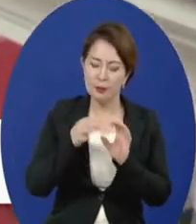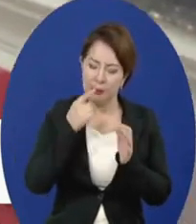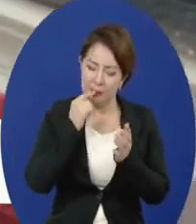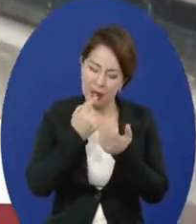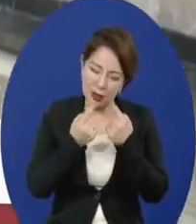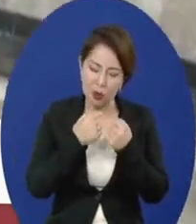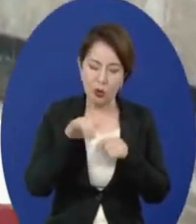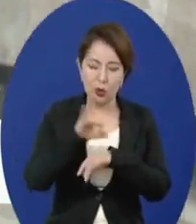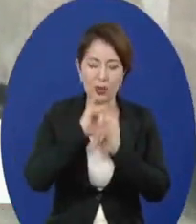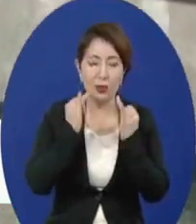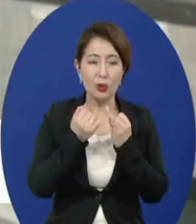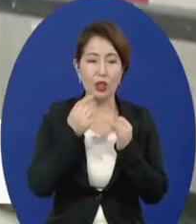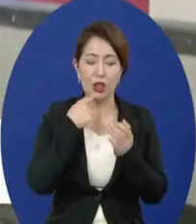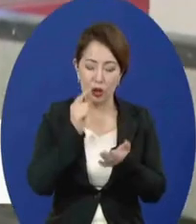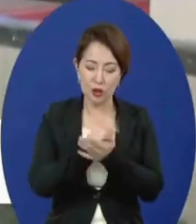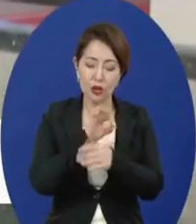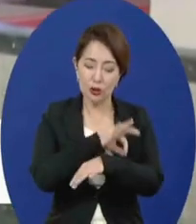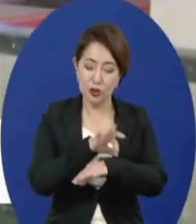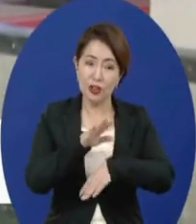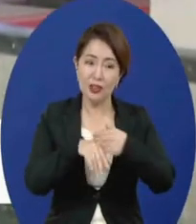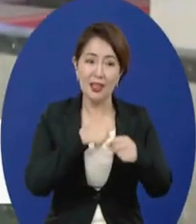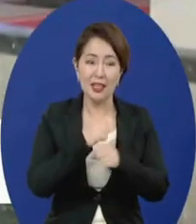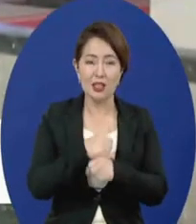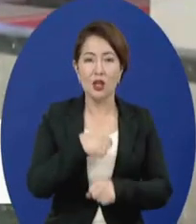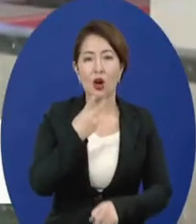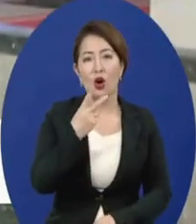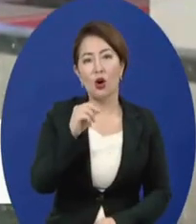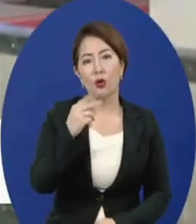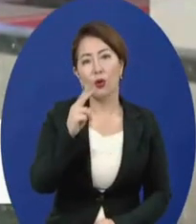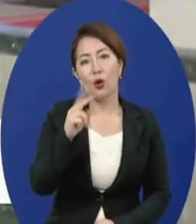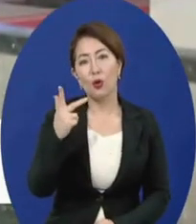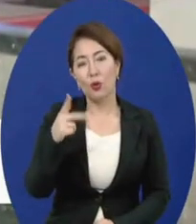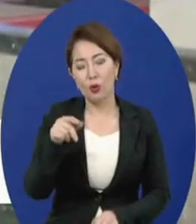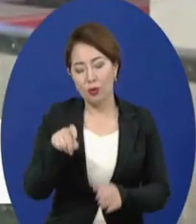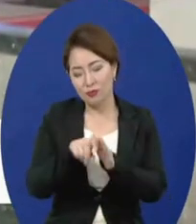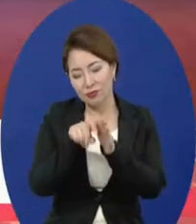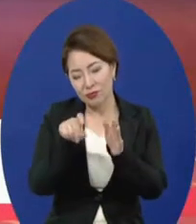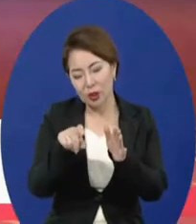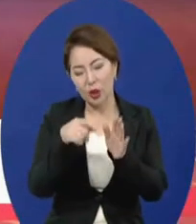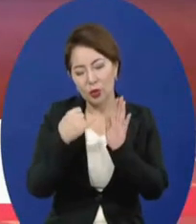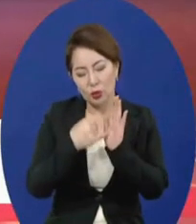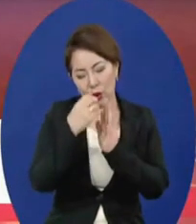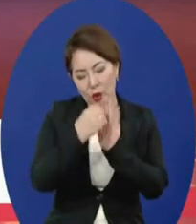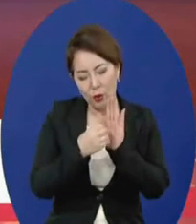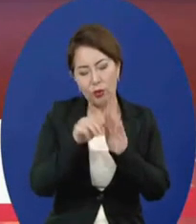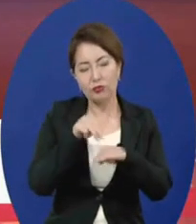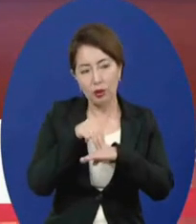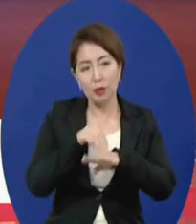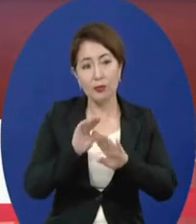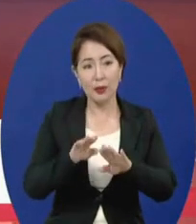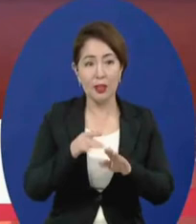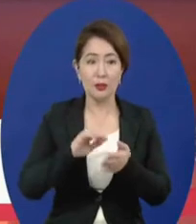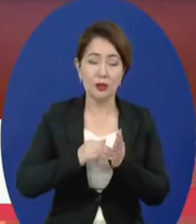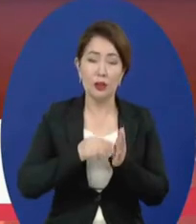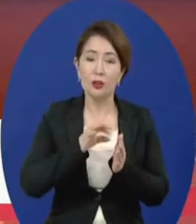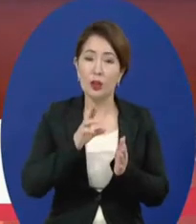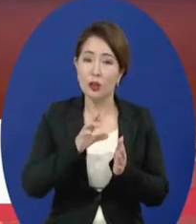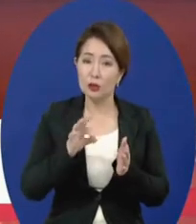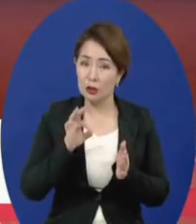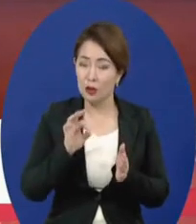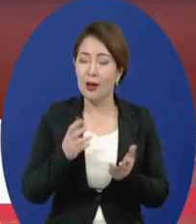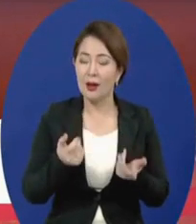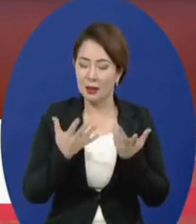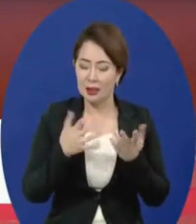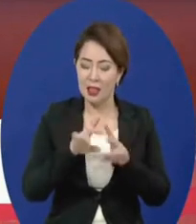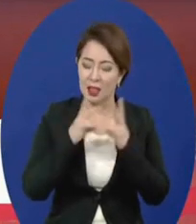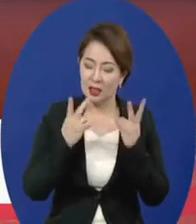хурлын тогтоолын төсөл дээр ажилласан. 2023 он хүртэл инфляцийг 6% орчим докторжуулахар тооцоолсон. Мөн улсын хурлын чуулганаар нийгмийн